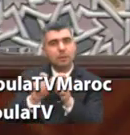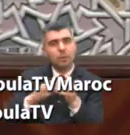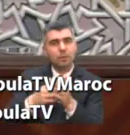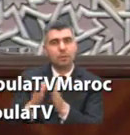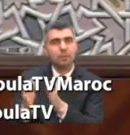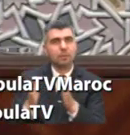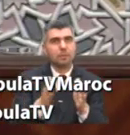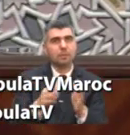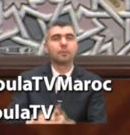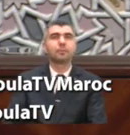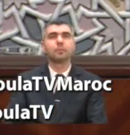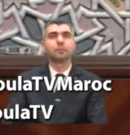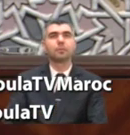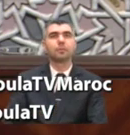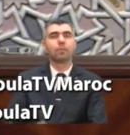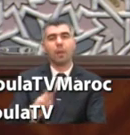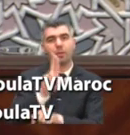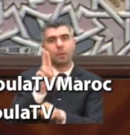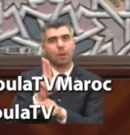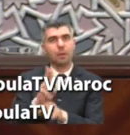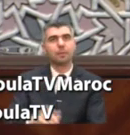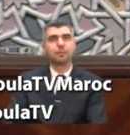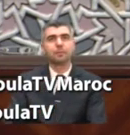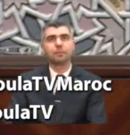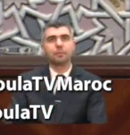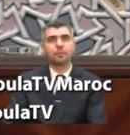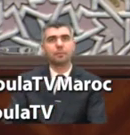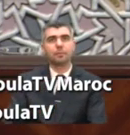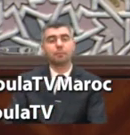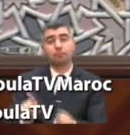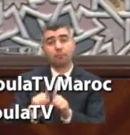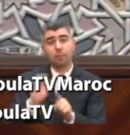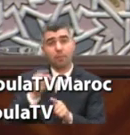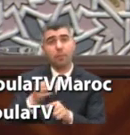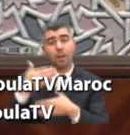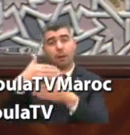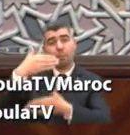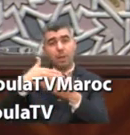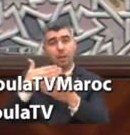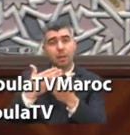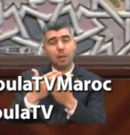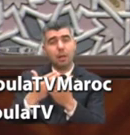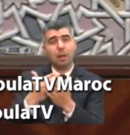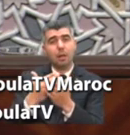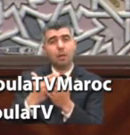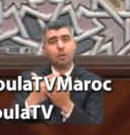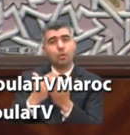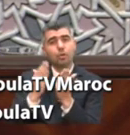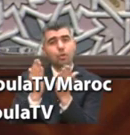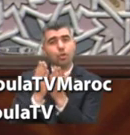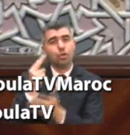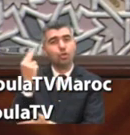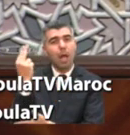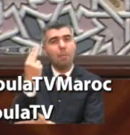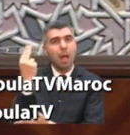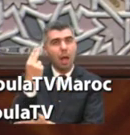وشكرا. شكرا. السؤال الموالي عن تقوية البنيات التحتية لمؤسسات التعليم العالي للسيدات والسادة النواب